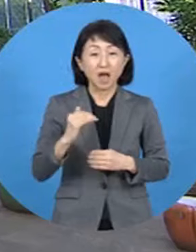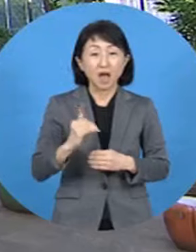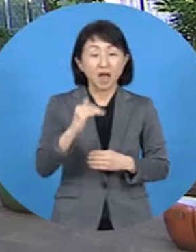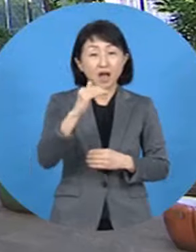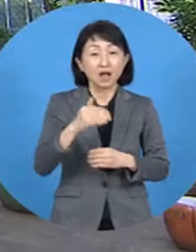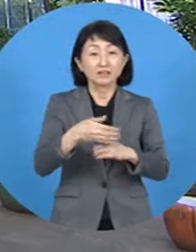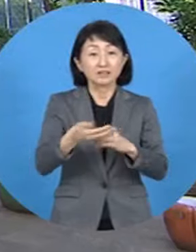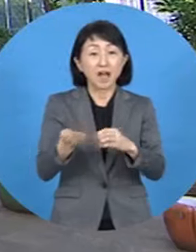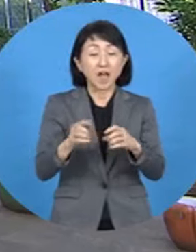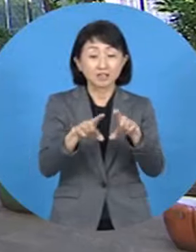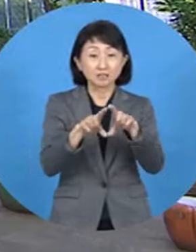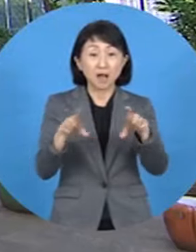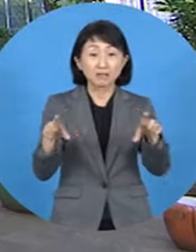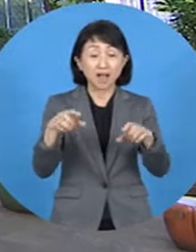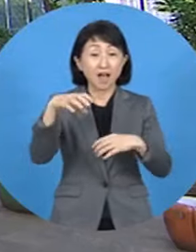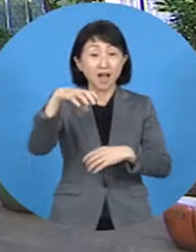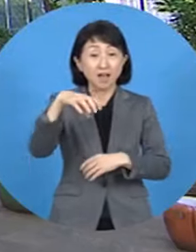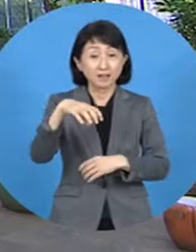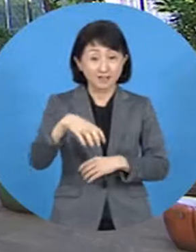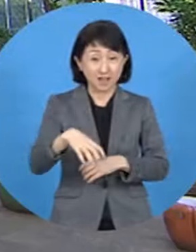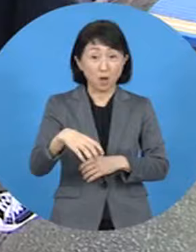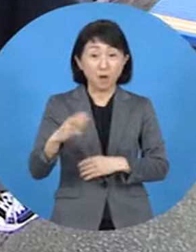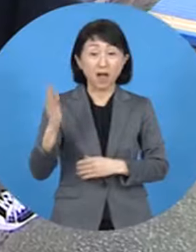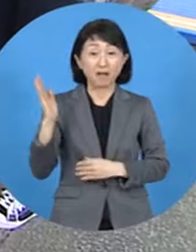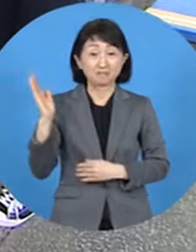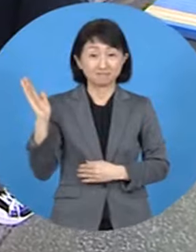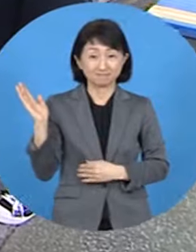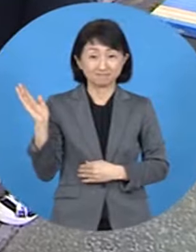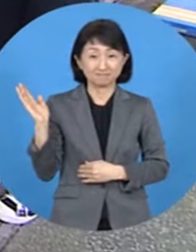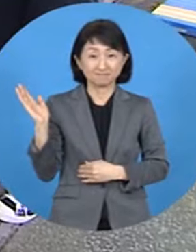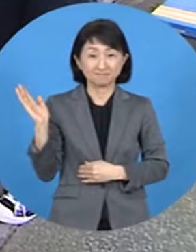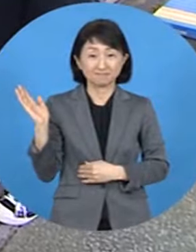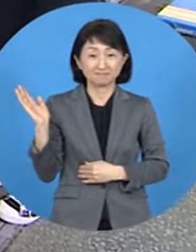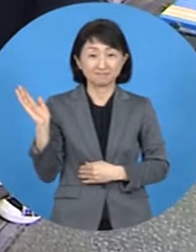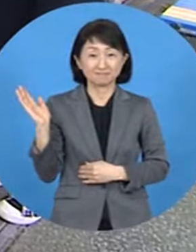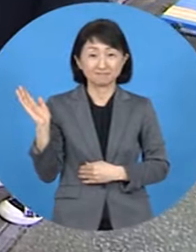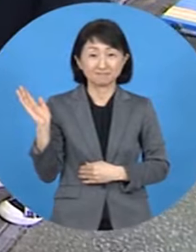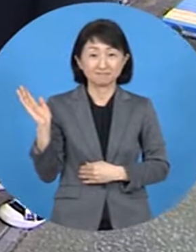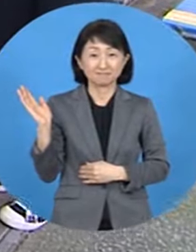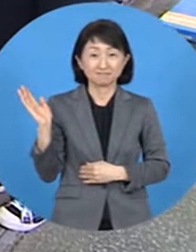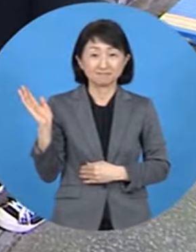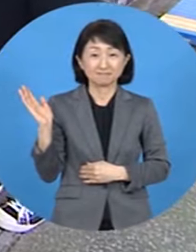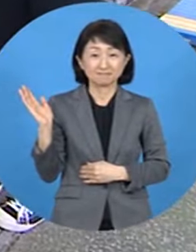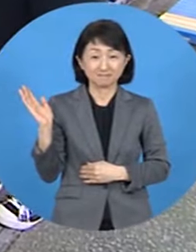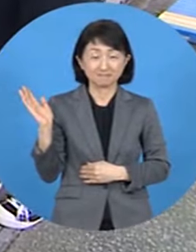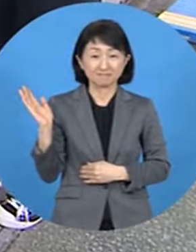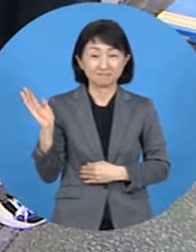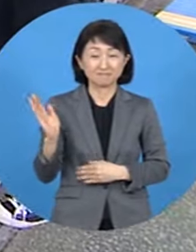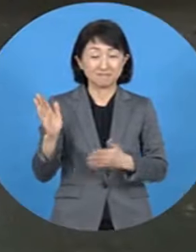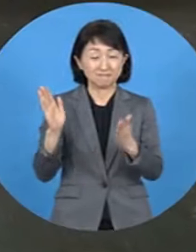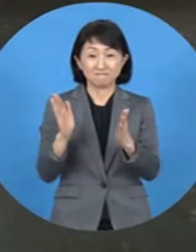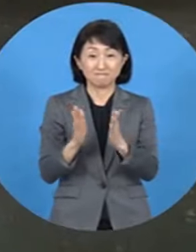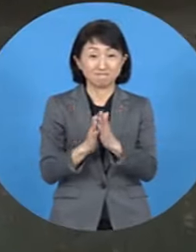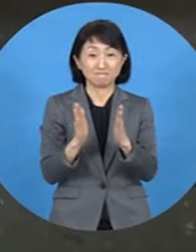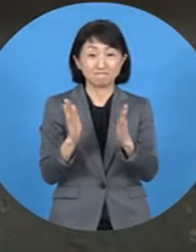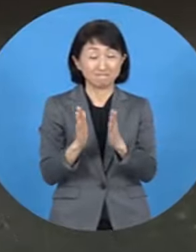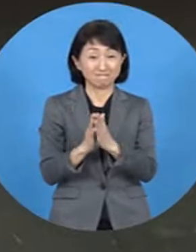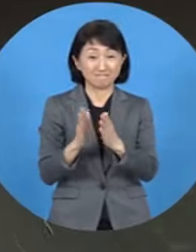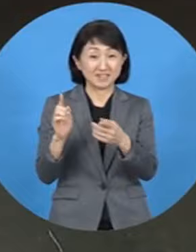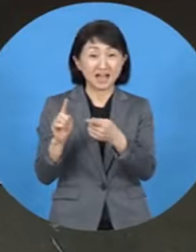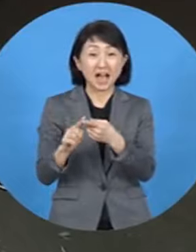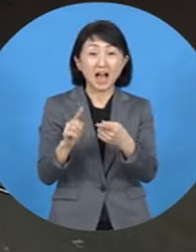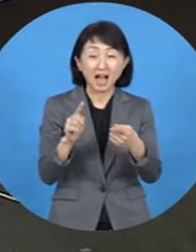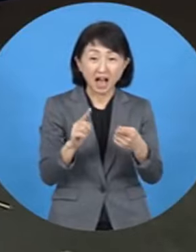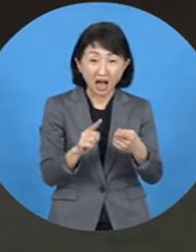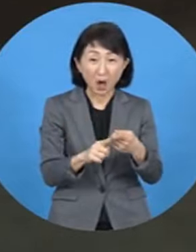徳丸ヶ原公園内にある子ども動物園高島平分園の見どころは、モルモットがお部屋に帰るところ